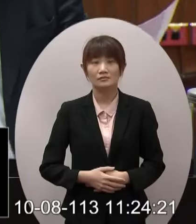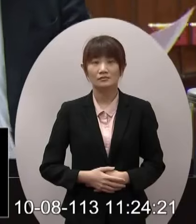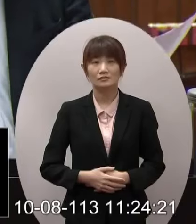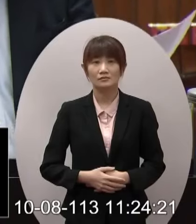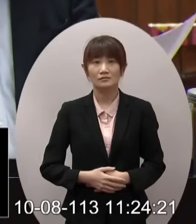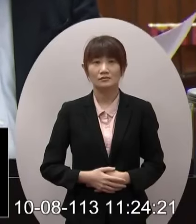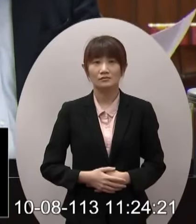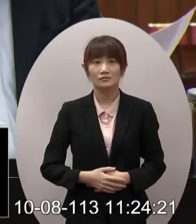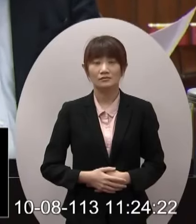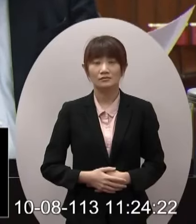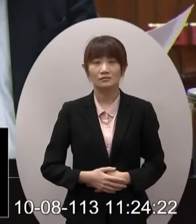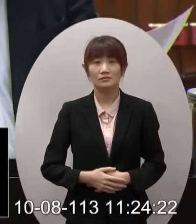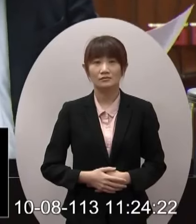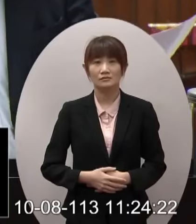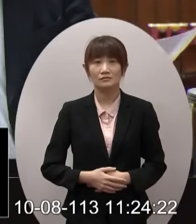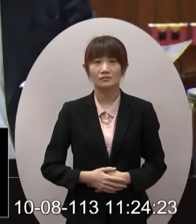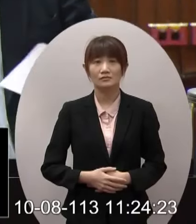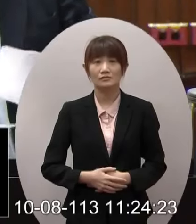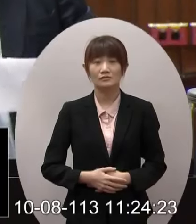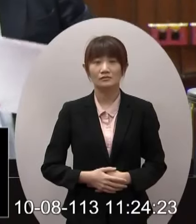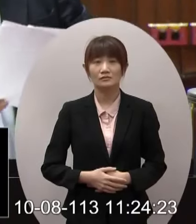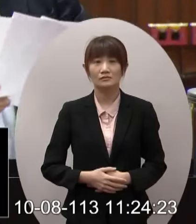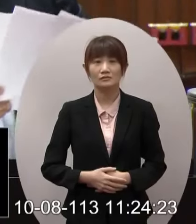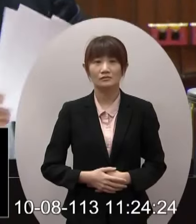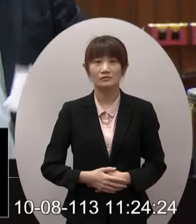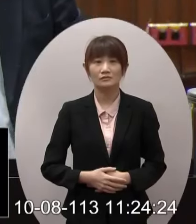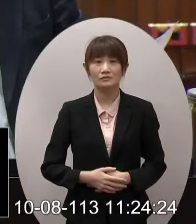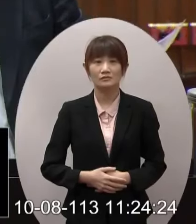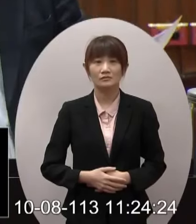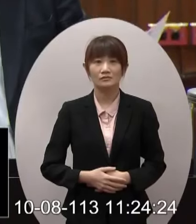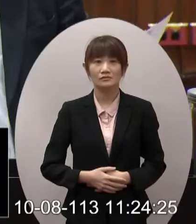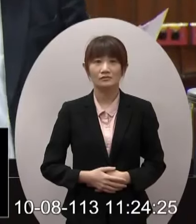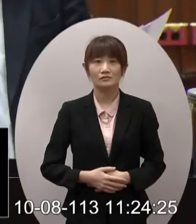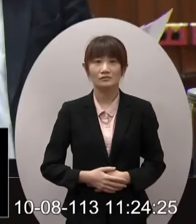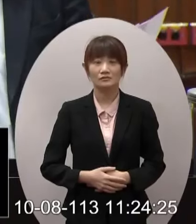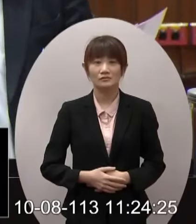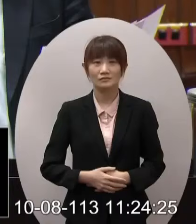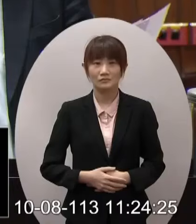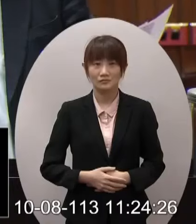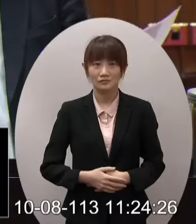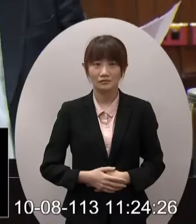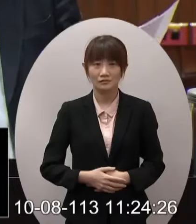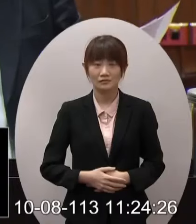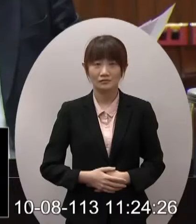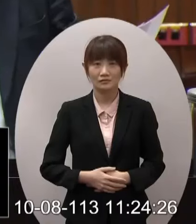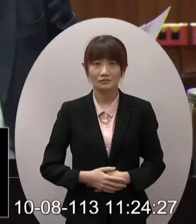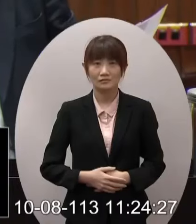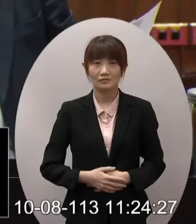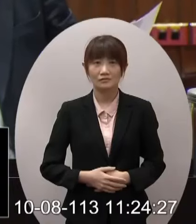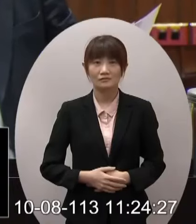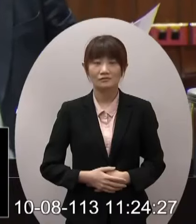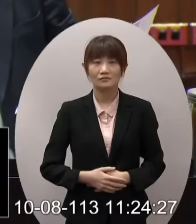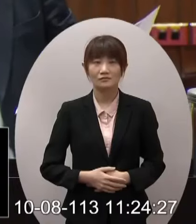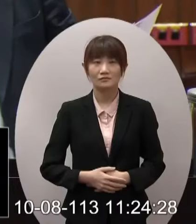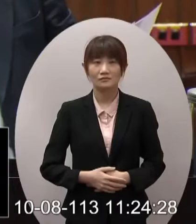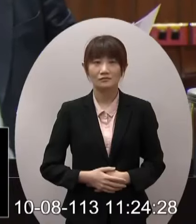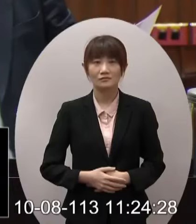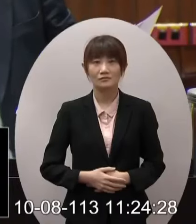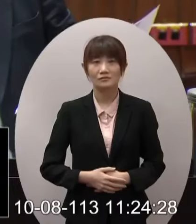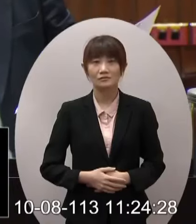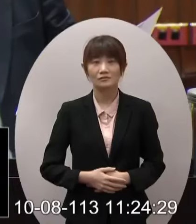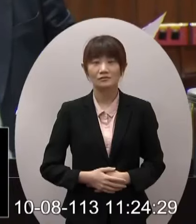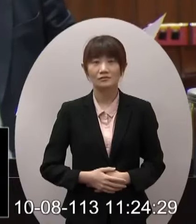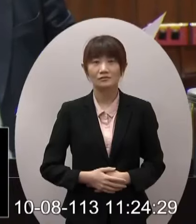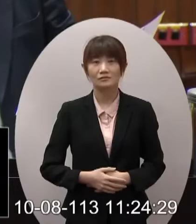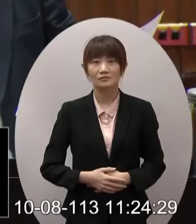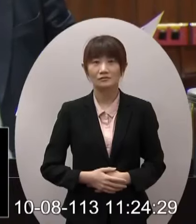案呢，把它当成刑案。譬如说现在在打诈呢，可能有一群人十几二十个人的话是算一个案，但是现在呢，我们在院